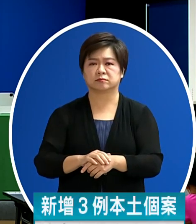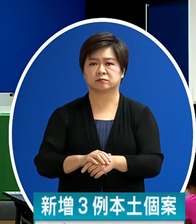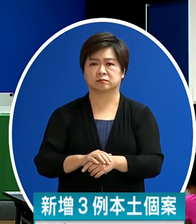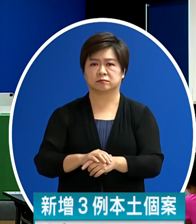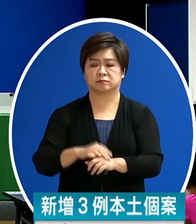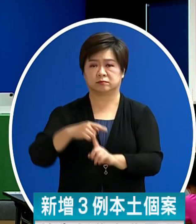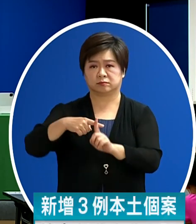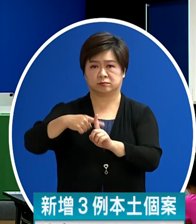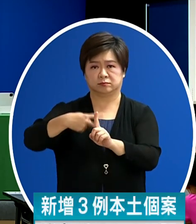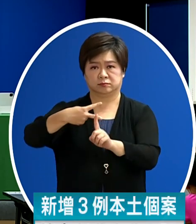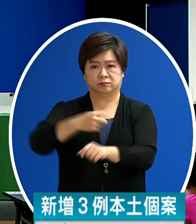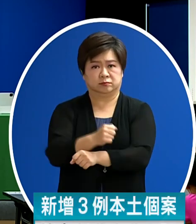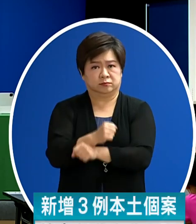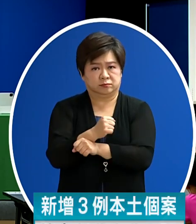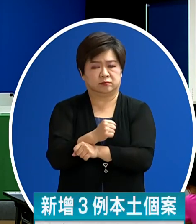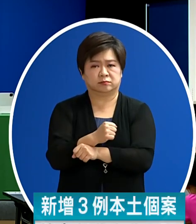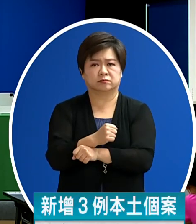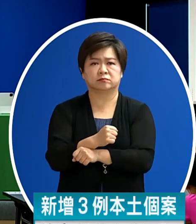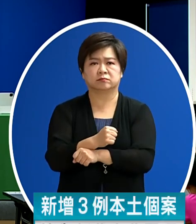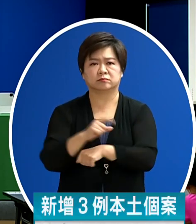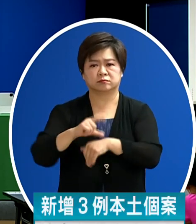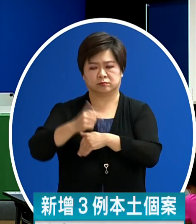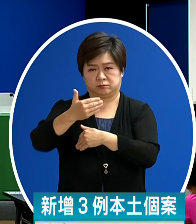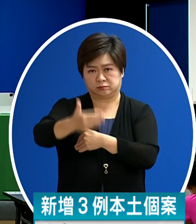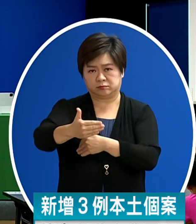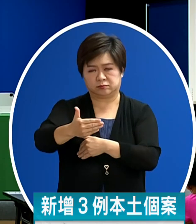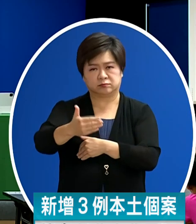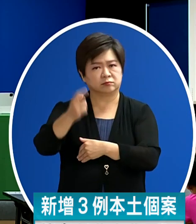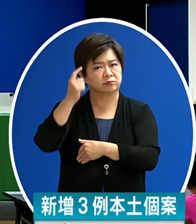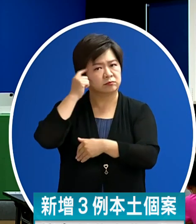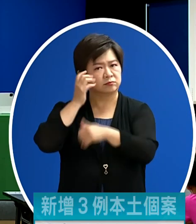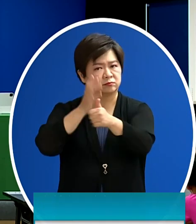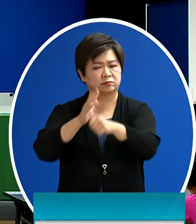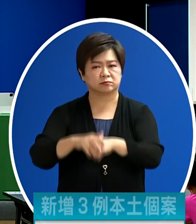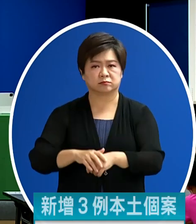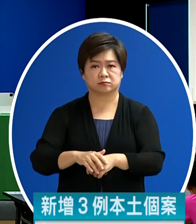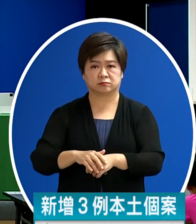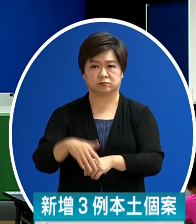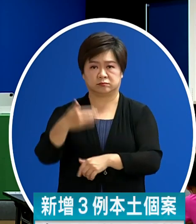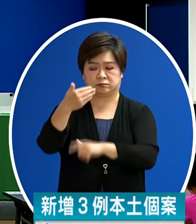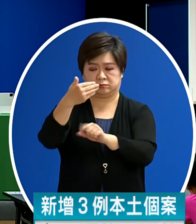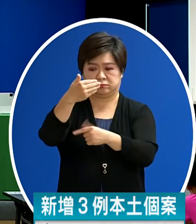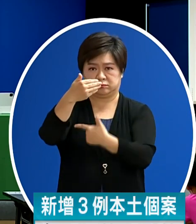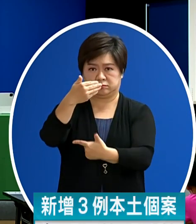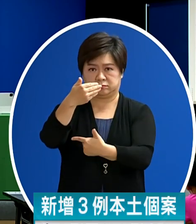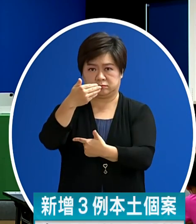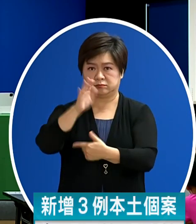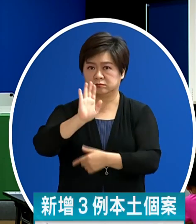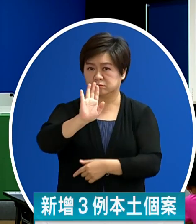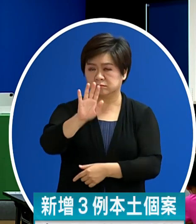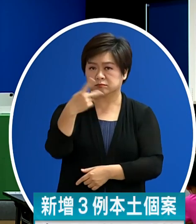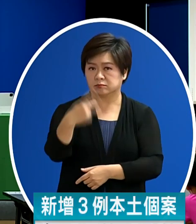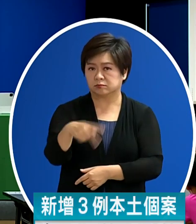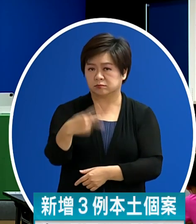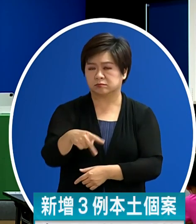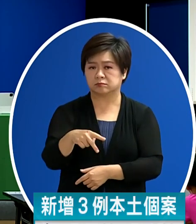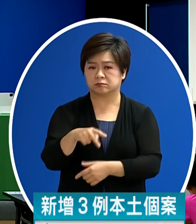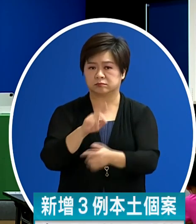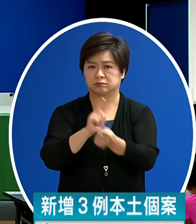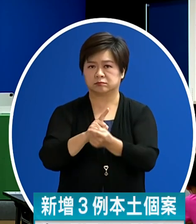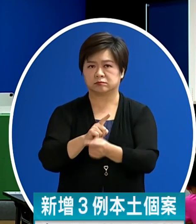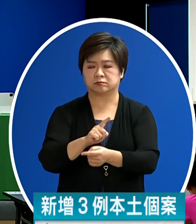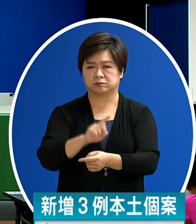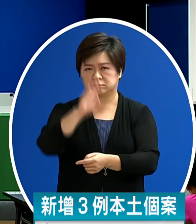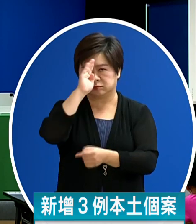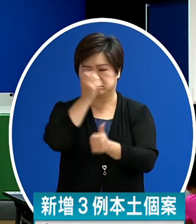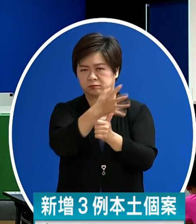在临床实验的时候排除19种的对象，但是卫福部呢只有公告排除怀孕妇女等两项。那么刚刚指挥官陈时